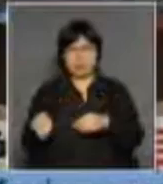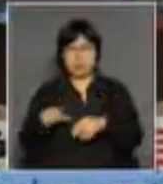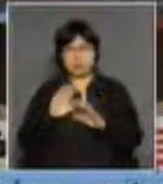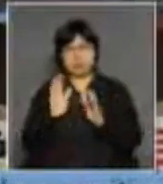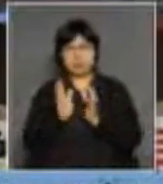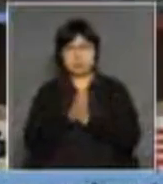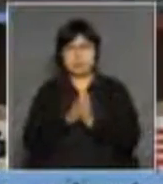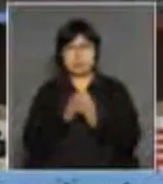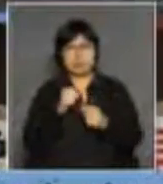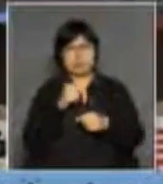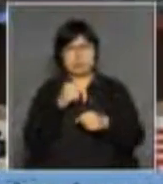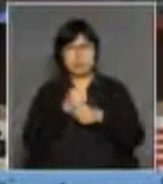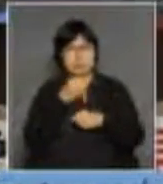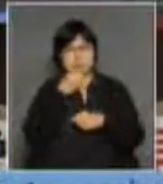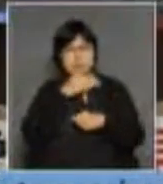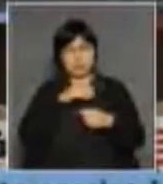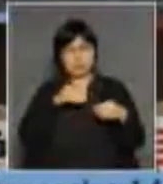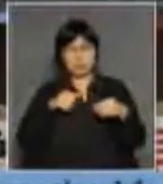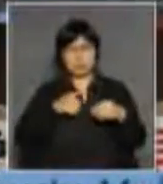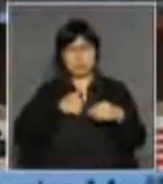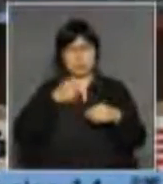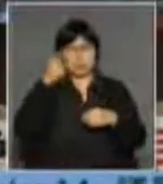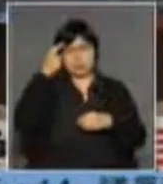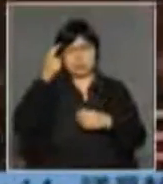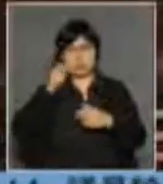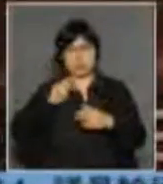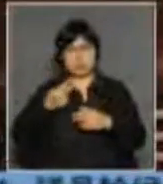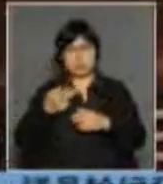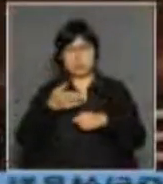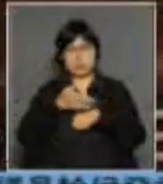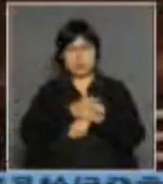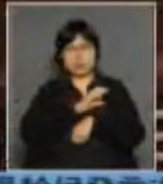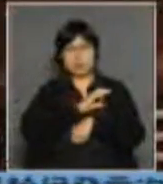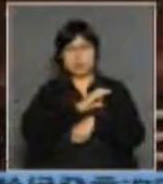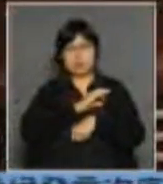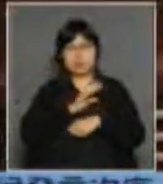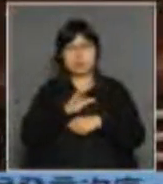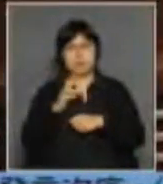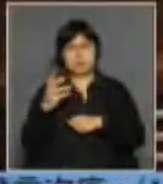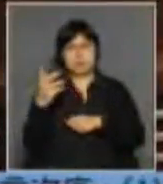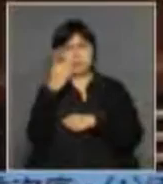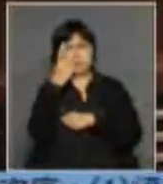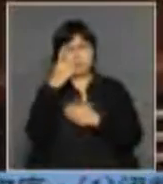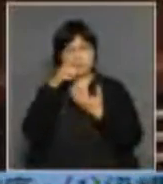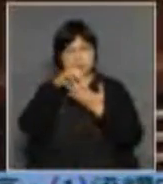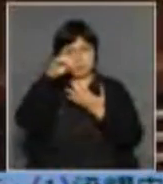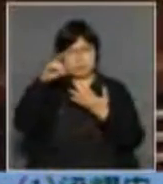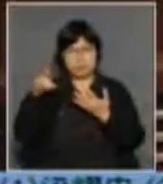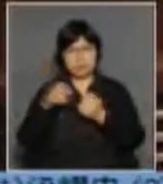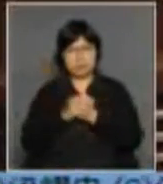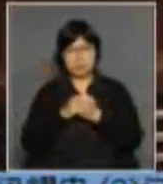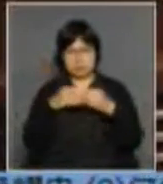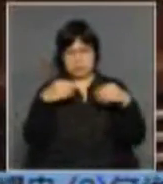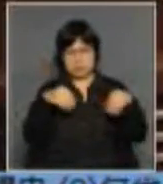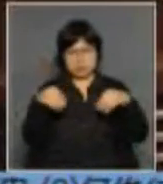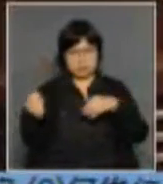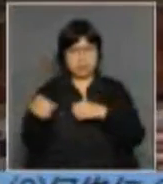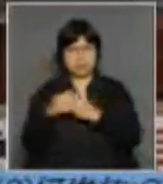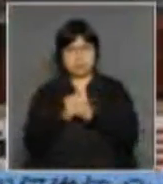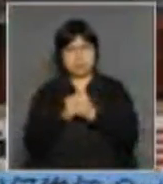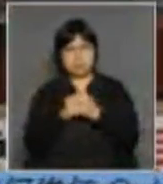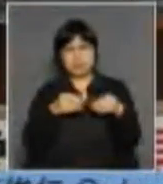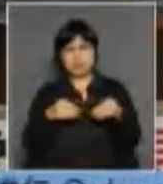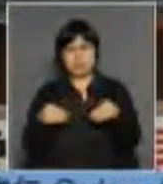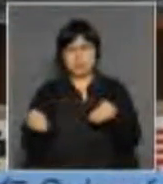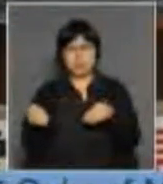做過老師的都知道，我們要改革社會呢，即第一選是教育，教育